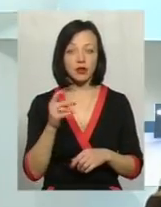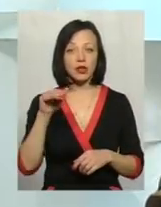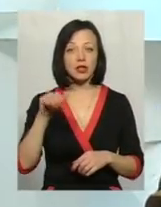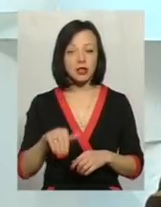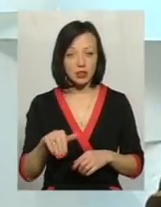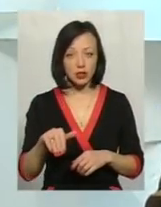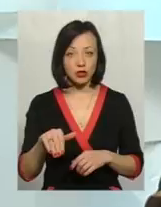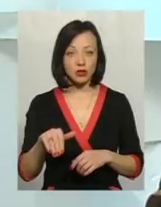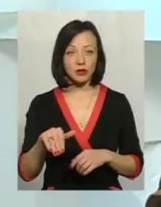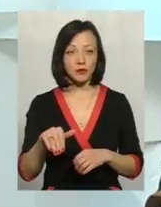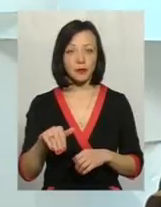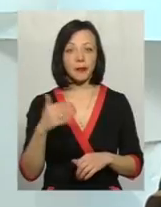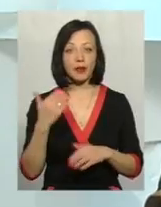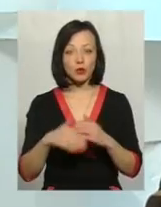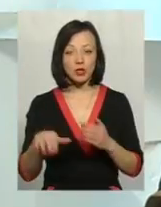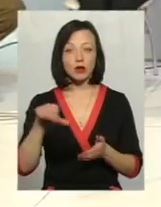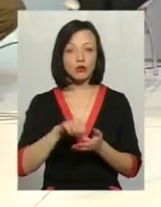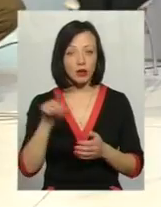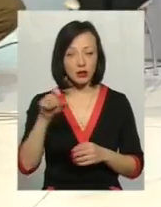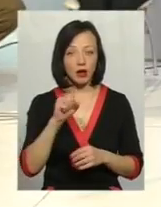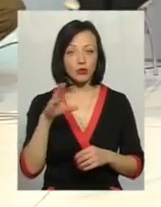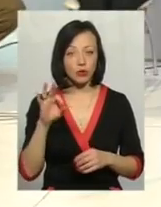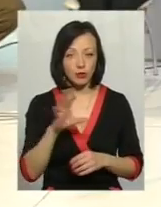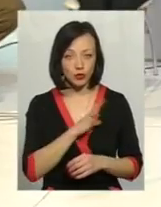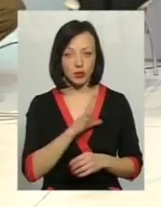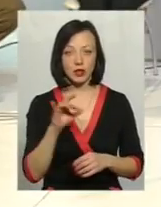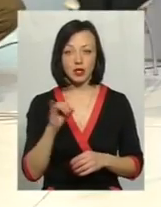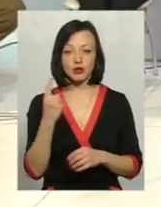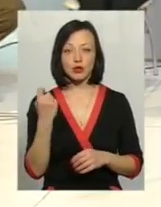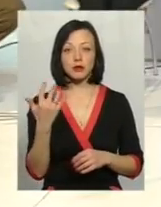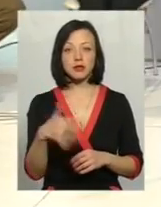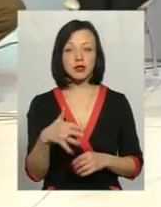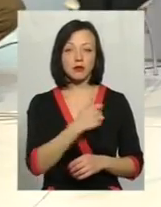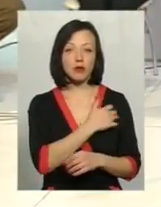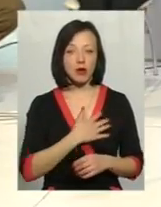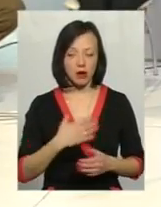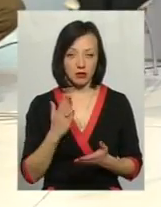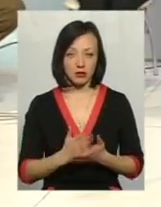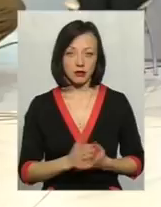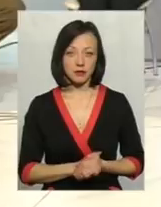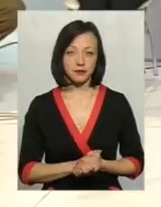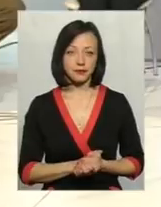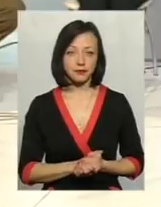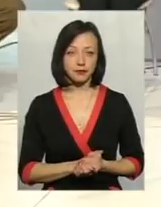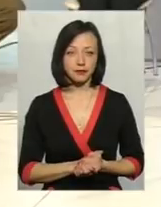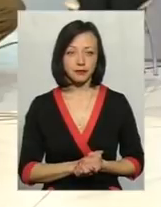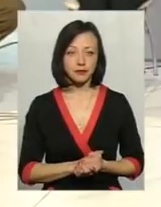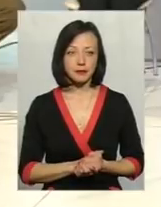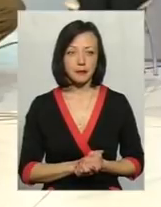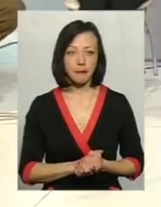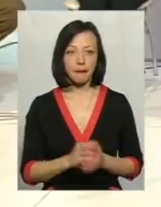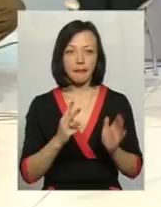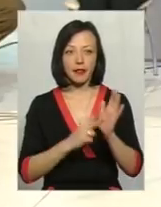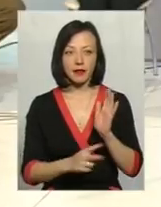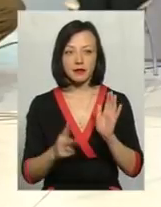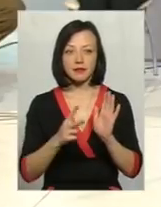тисячі вже пройшли службу там. І 150 поранених афганців на тій війні.